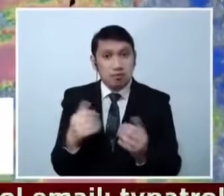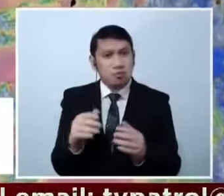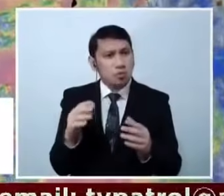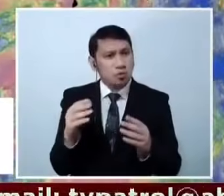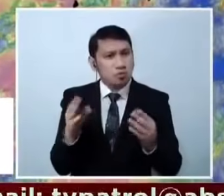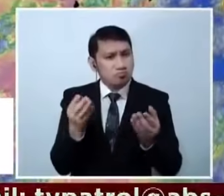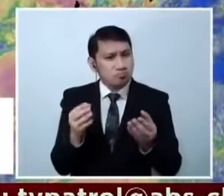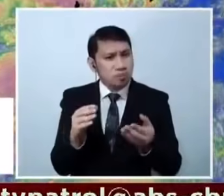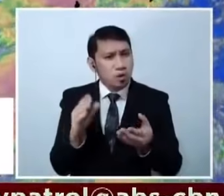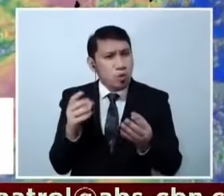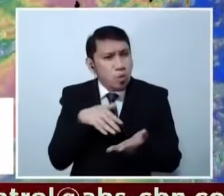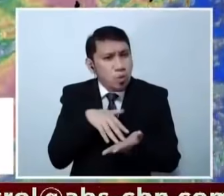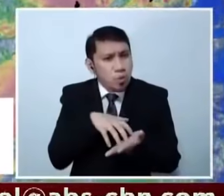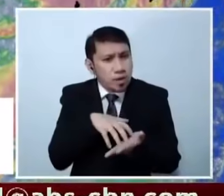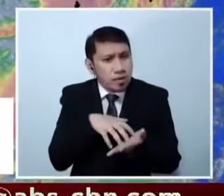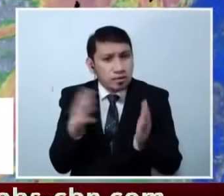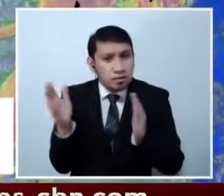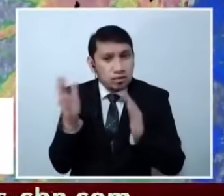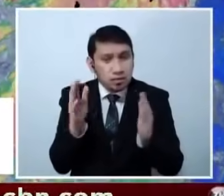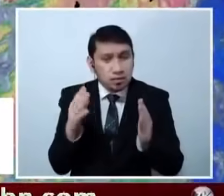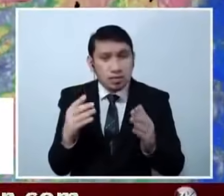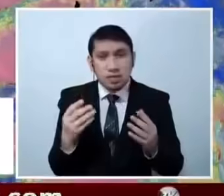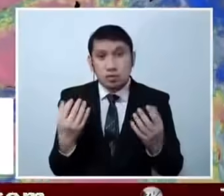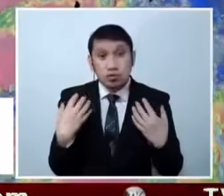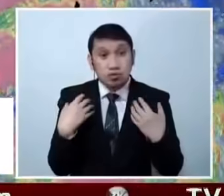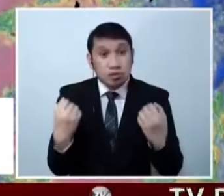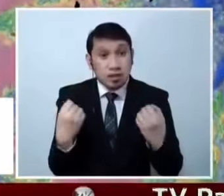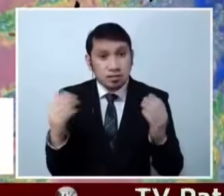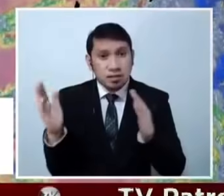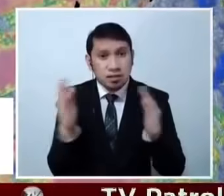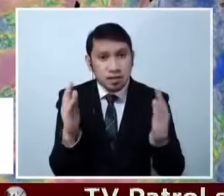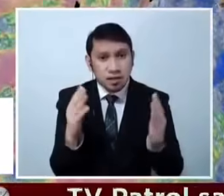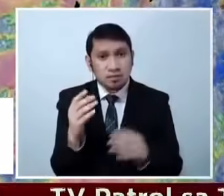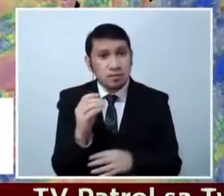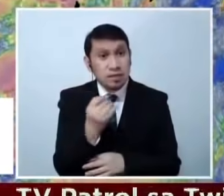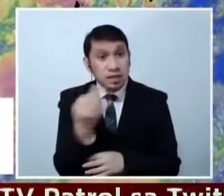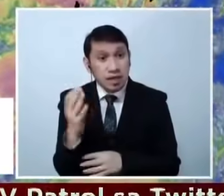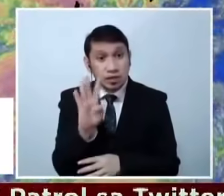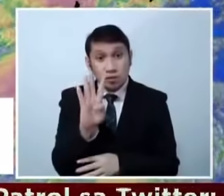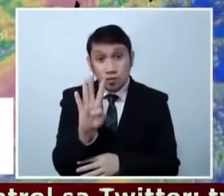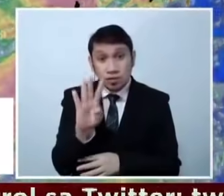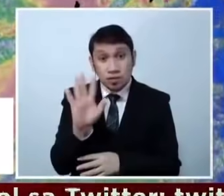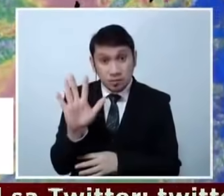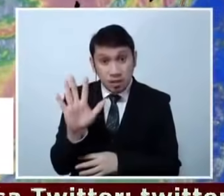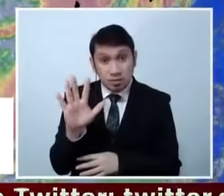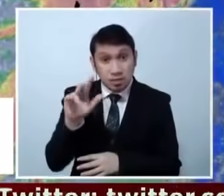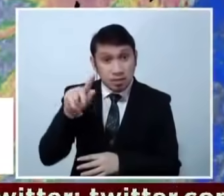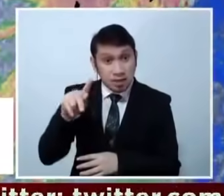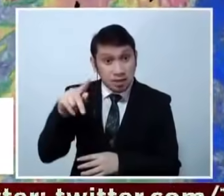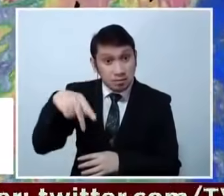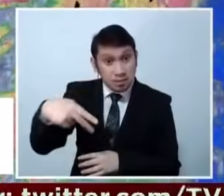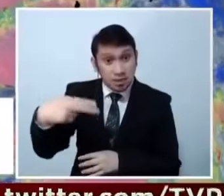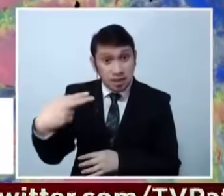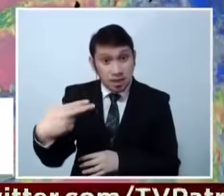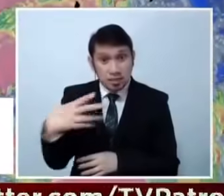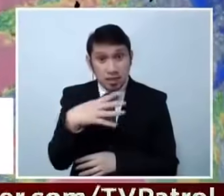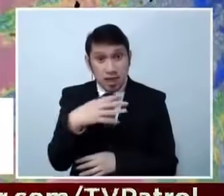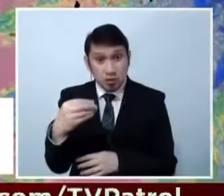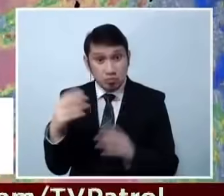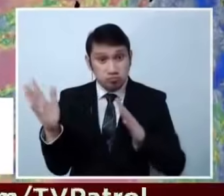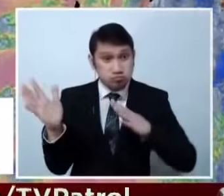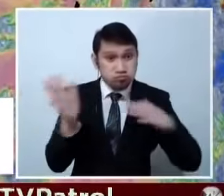bagyo na may lakas ng hangin na abot sa 45 kilometers per hour at may pagbugsong umaabot sa